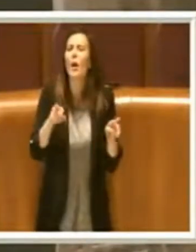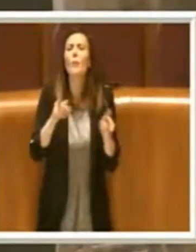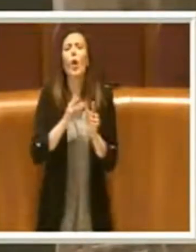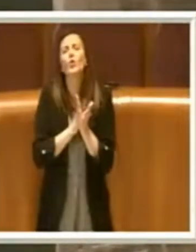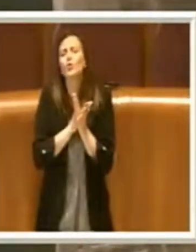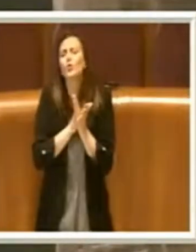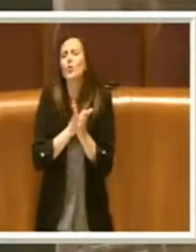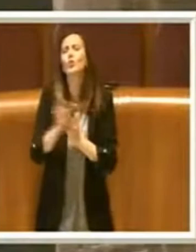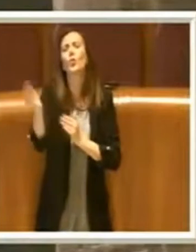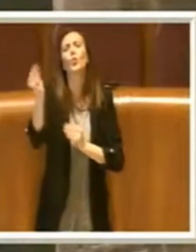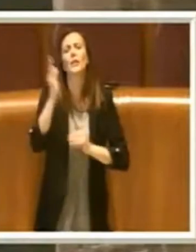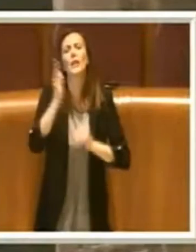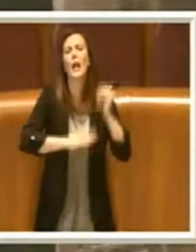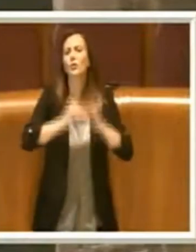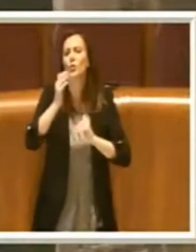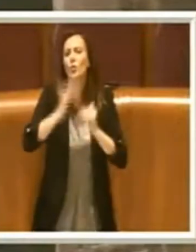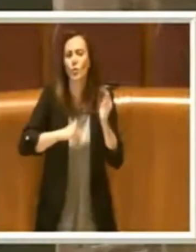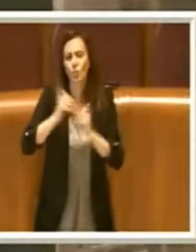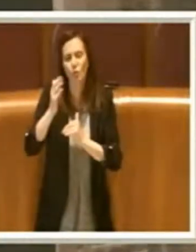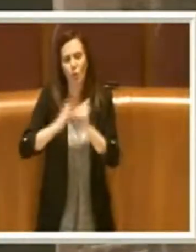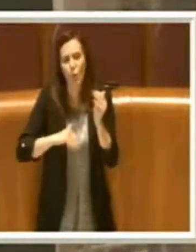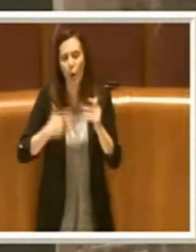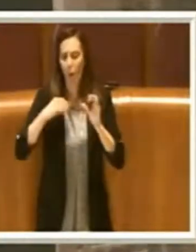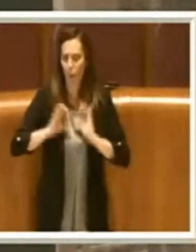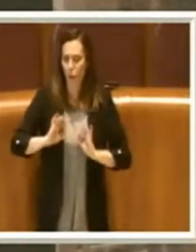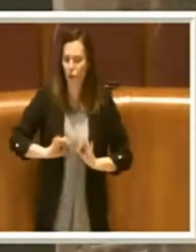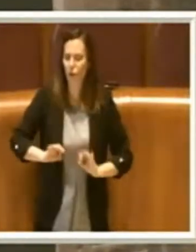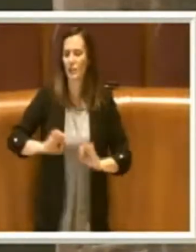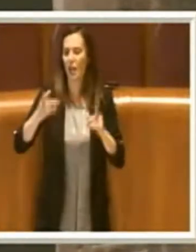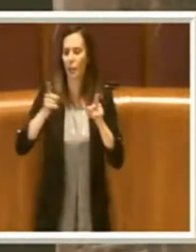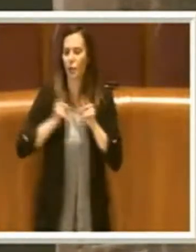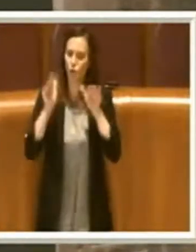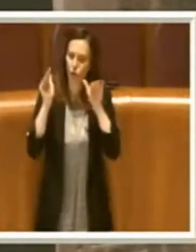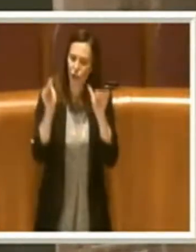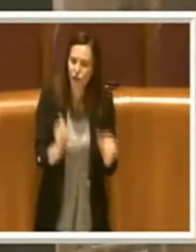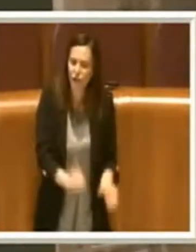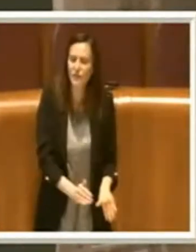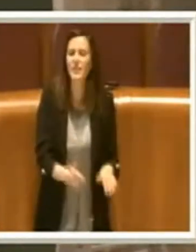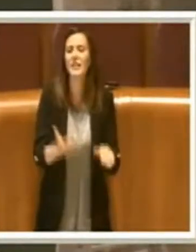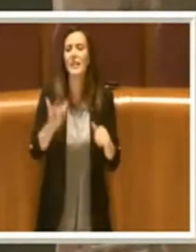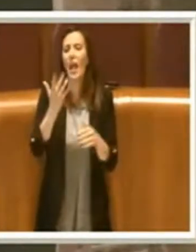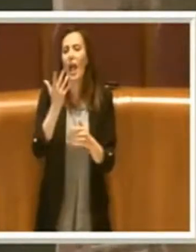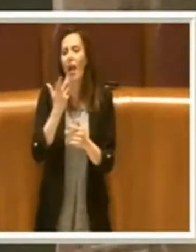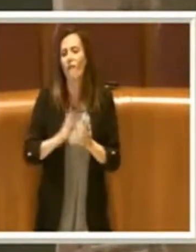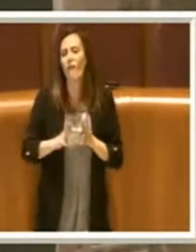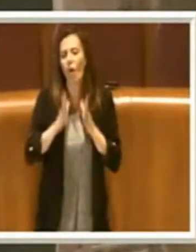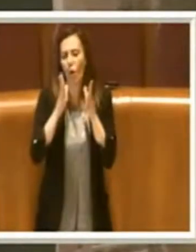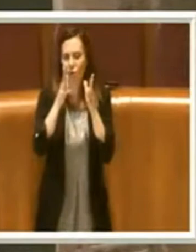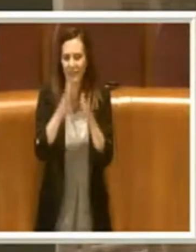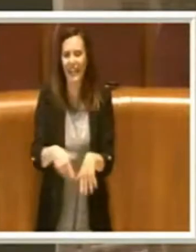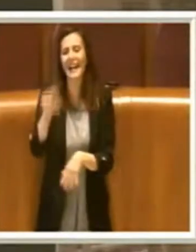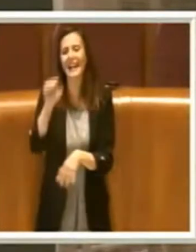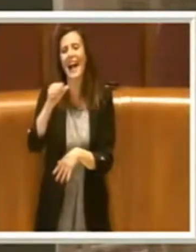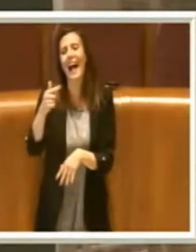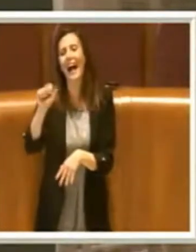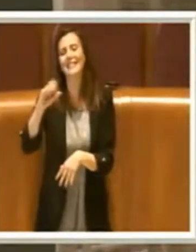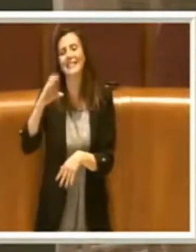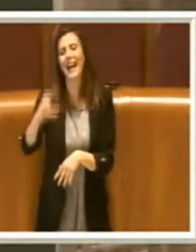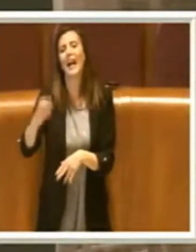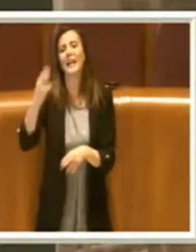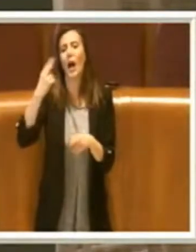quindi non me ne vogliate se dimentico qualcuno la polizia locale della protezione civile e i volontari atac roma tpl